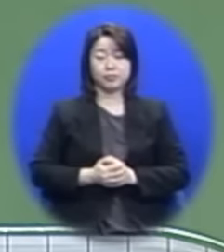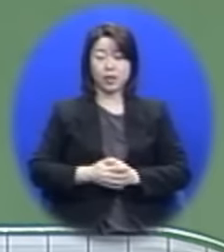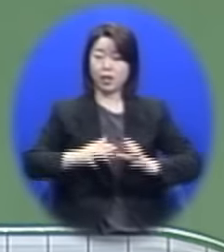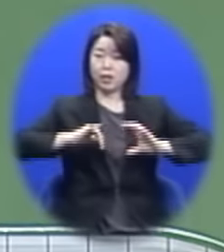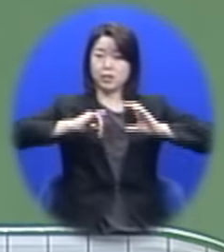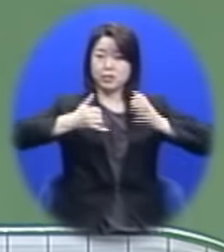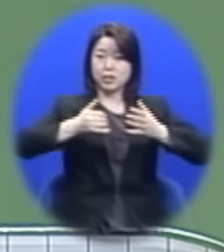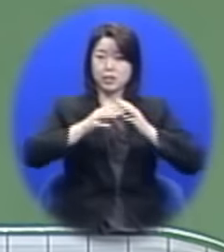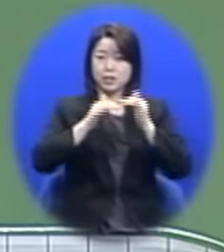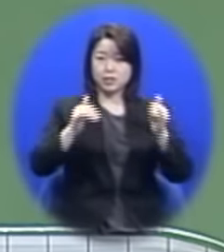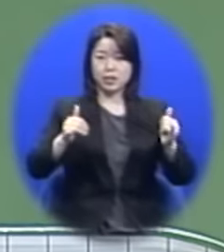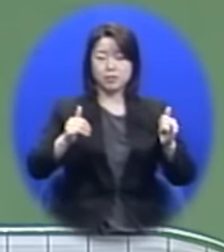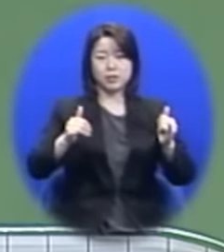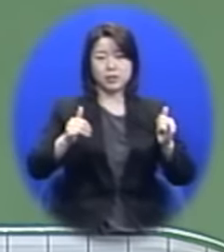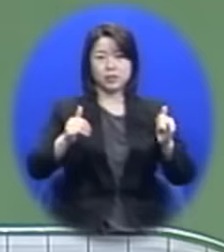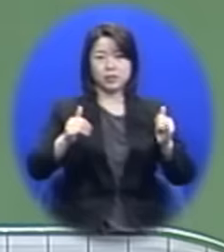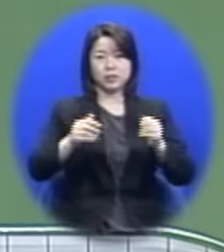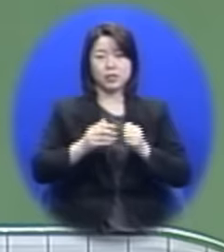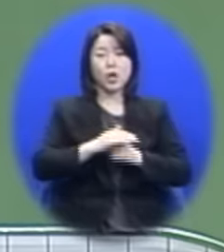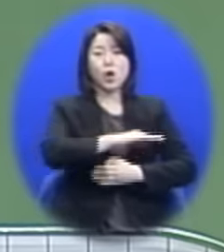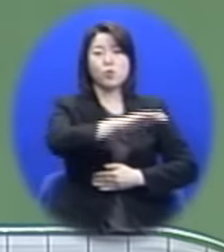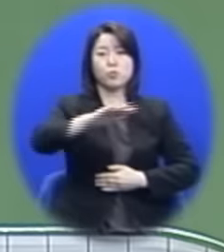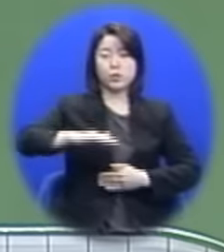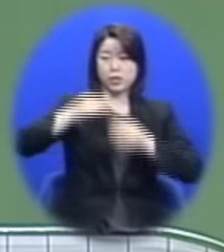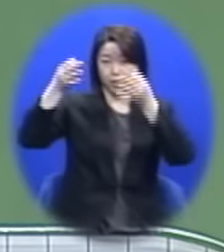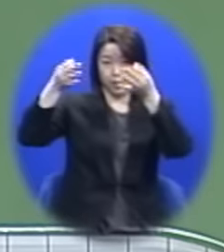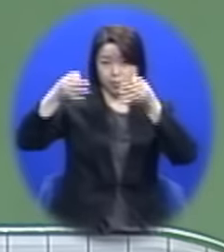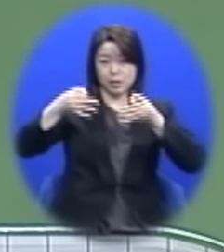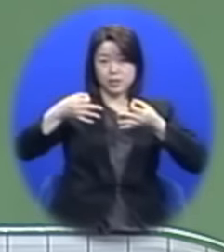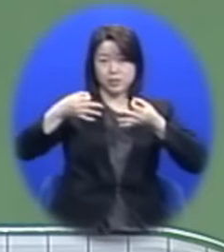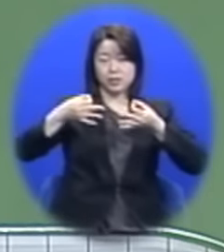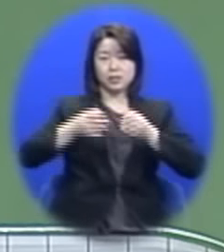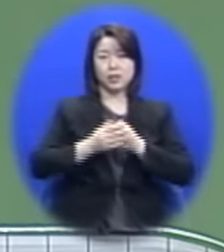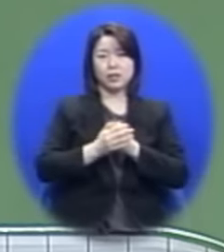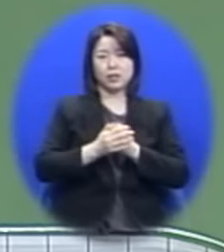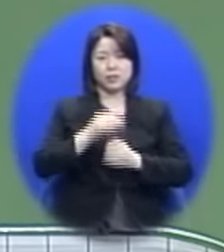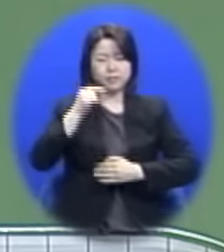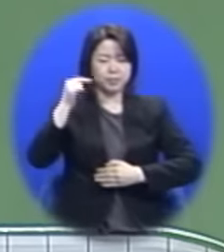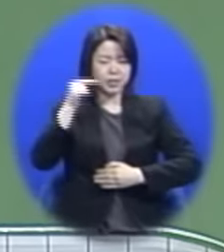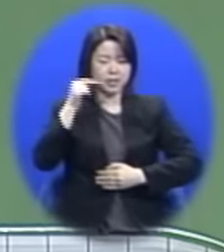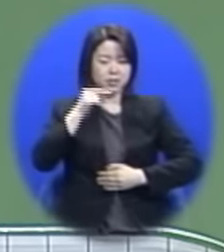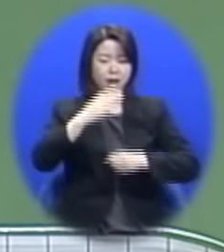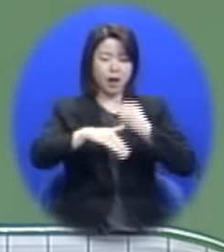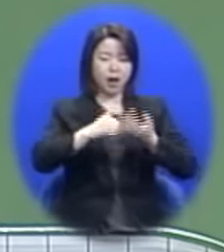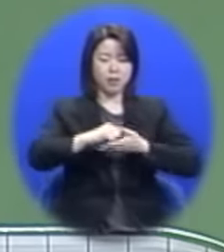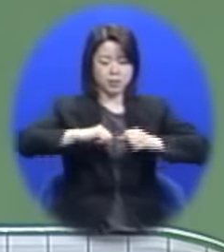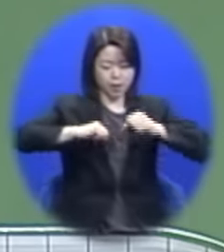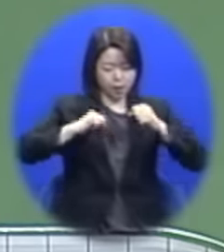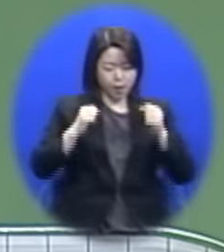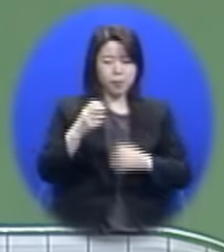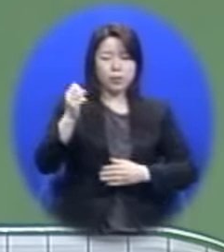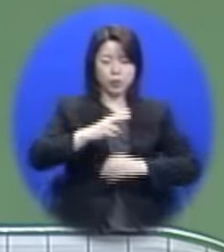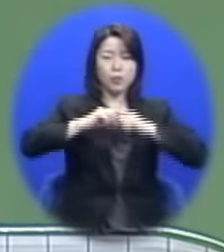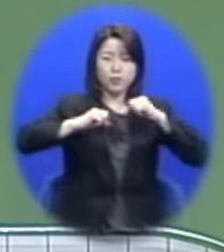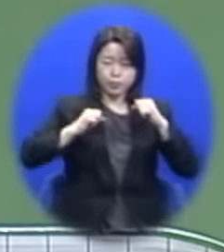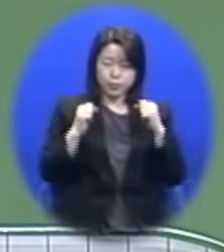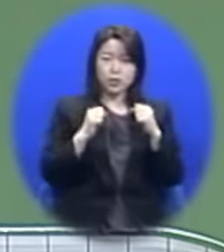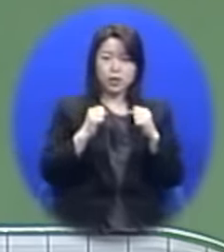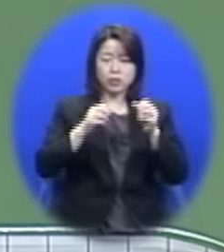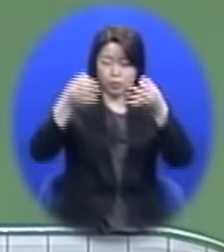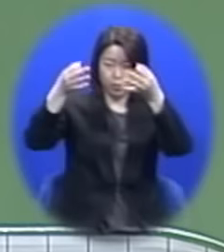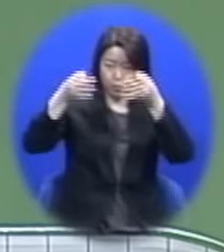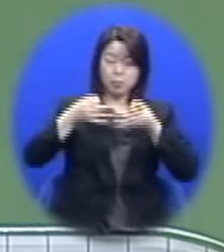세상 사람들이 우리를 보면서 철저하게 하나님에게 복종하고 또 복종하는 것을 볼